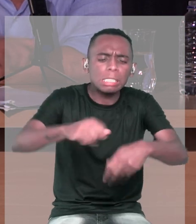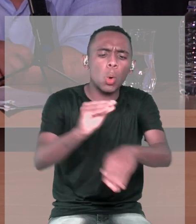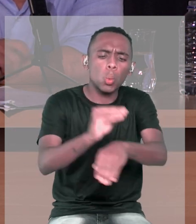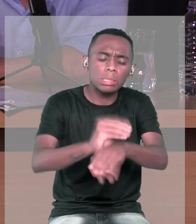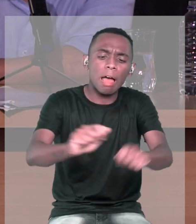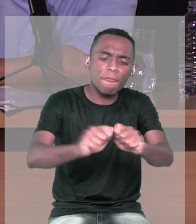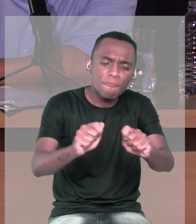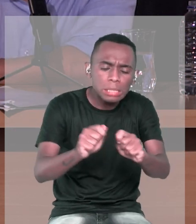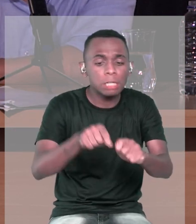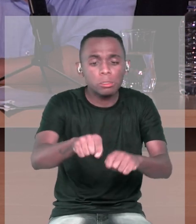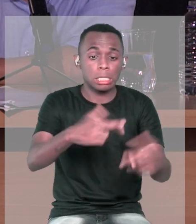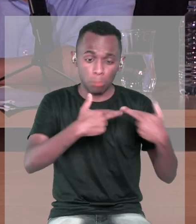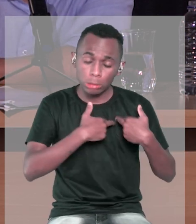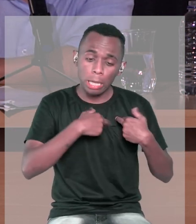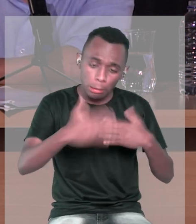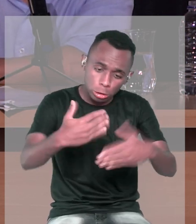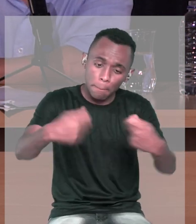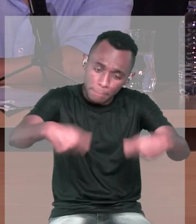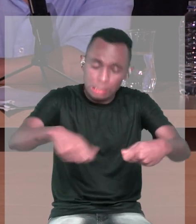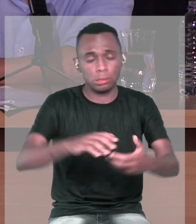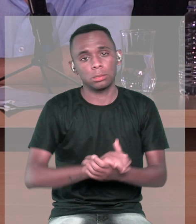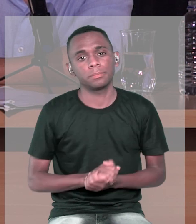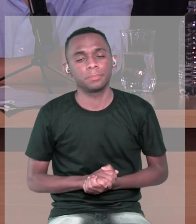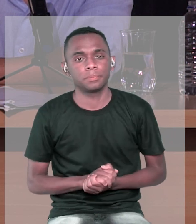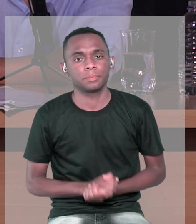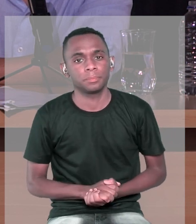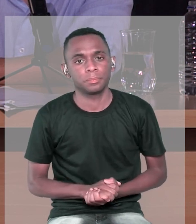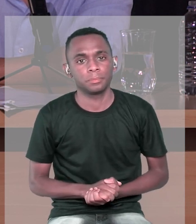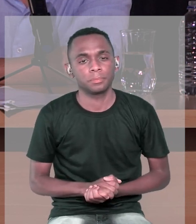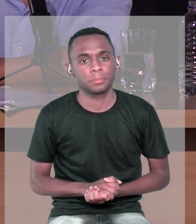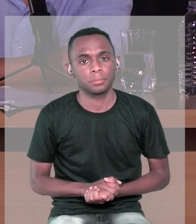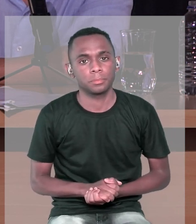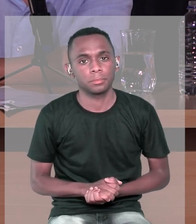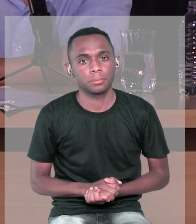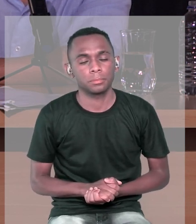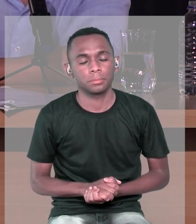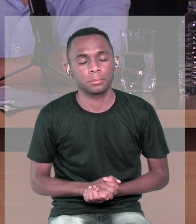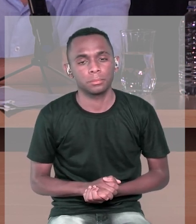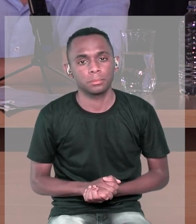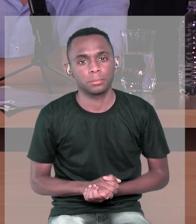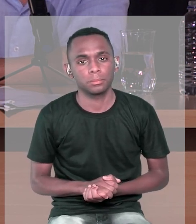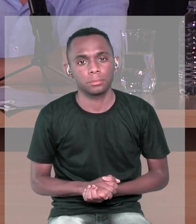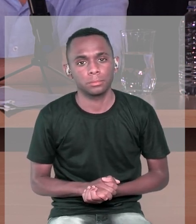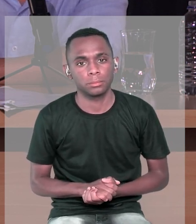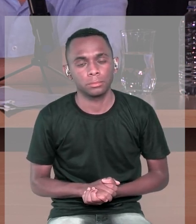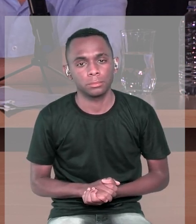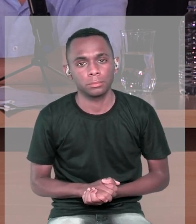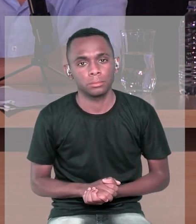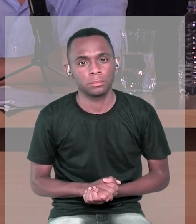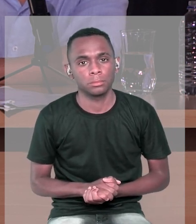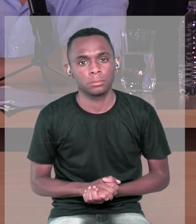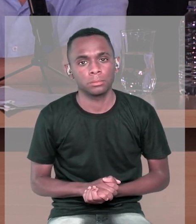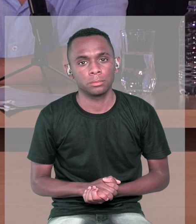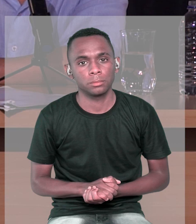cuidar. C'est ça, oui. Deuxièmement, la propriété, évidemment, ça rend libre parce qu'on a moins de contraintes, on peut